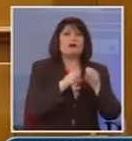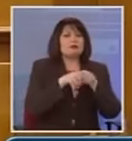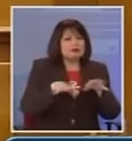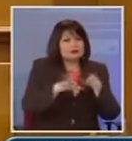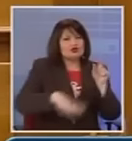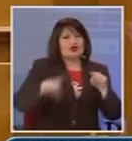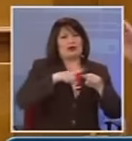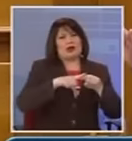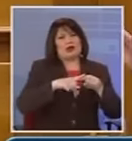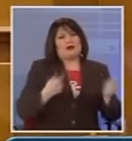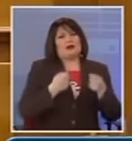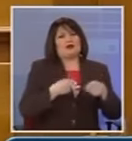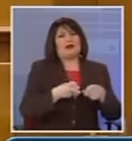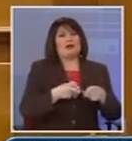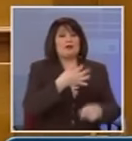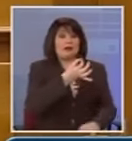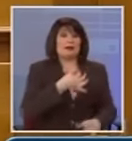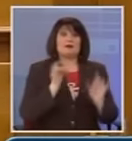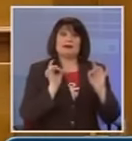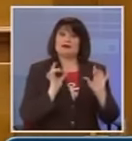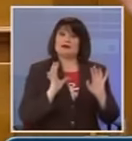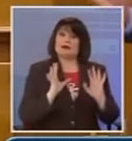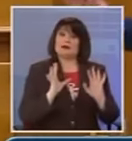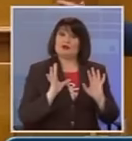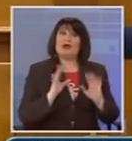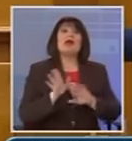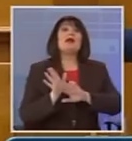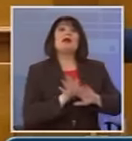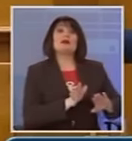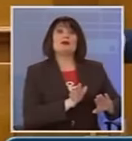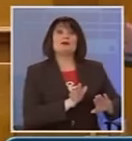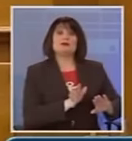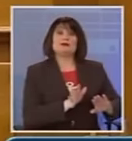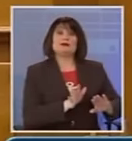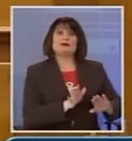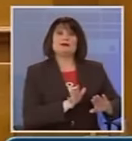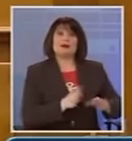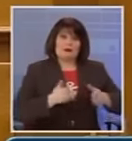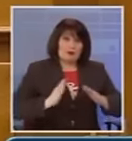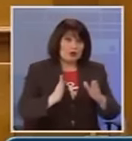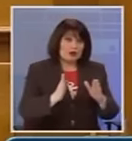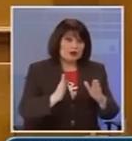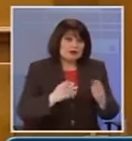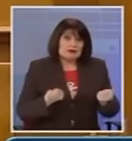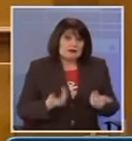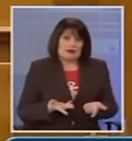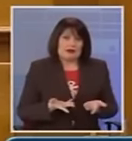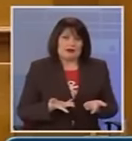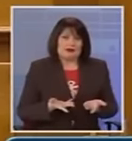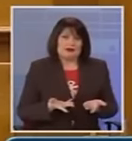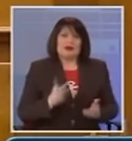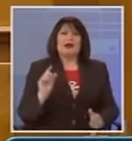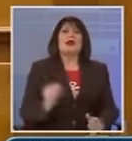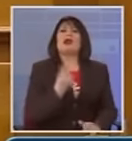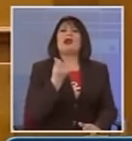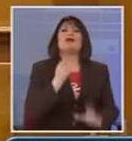Ελλάδα. Γι' αυτό δεν σας άκουσα να λέτε τίποτα. Θα το εγκαταλείψετε, θα το προχωρήσετε και με τι λεφτά θα